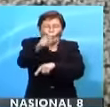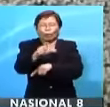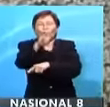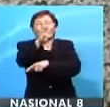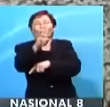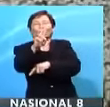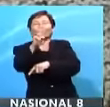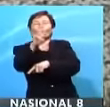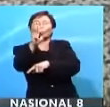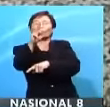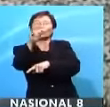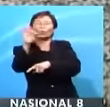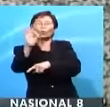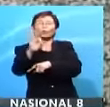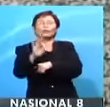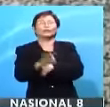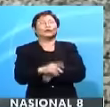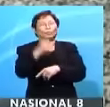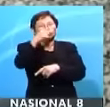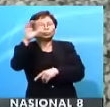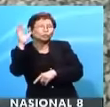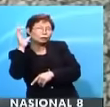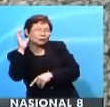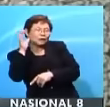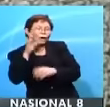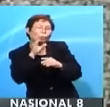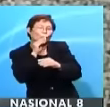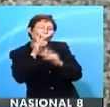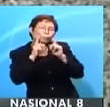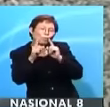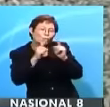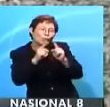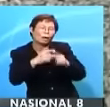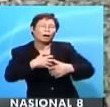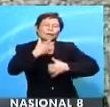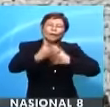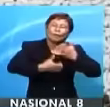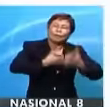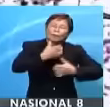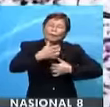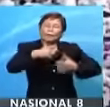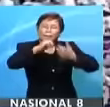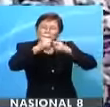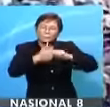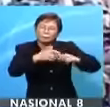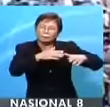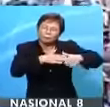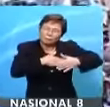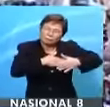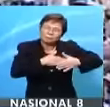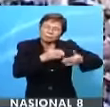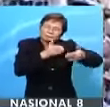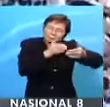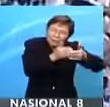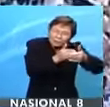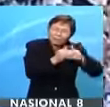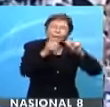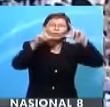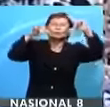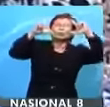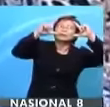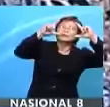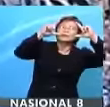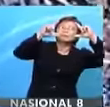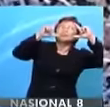wukuf di Arafah untuk mendengarkan ungkapan dan keluhan hati mereka, menatap dari dekat wajah